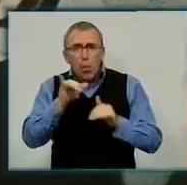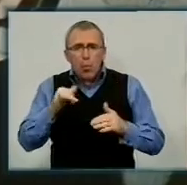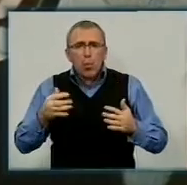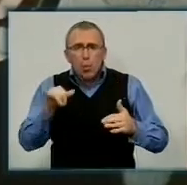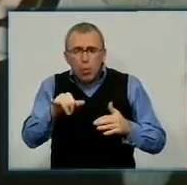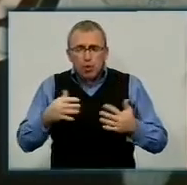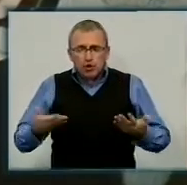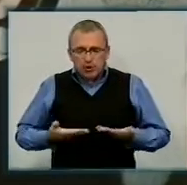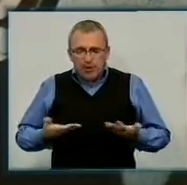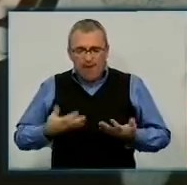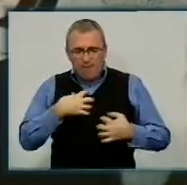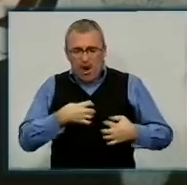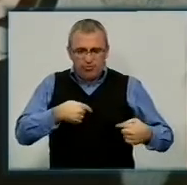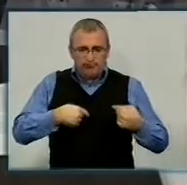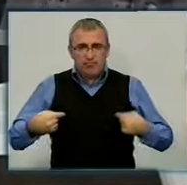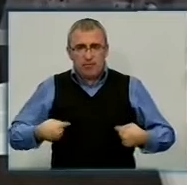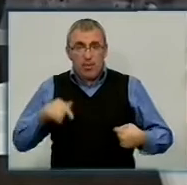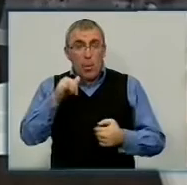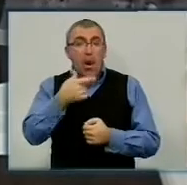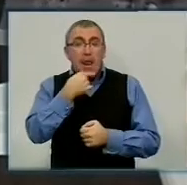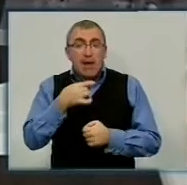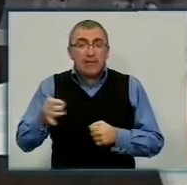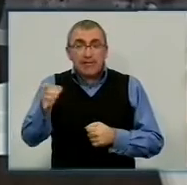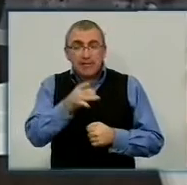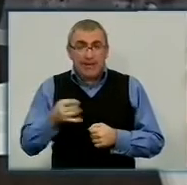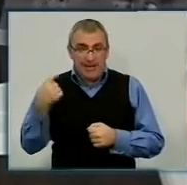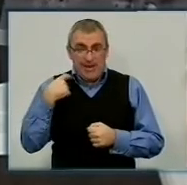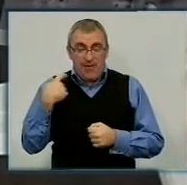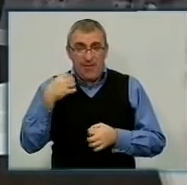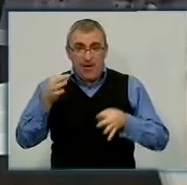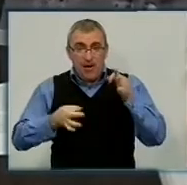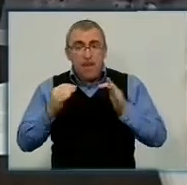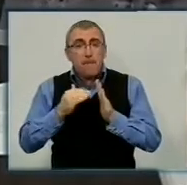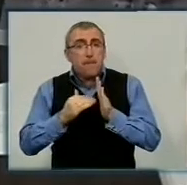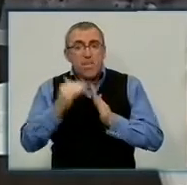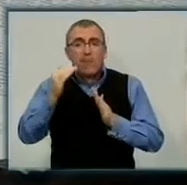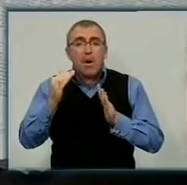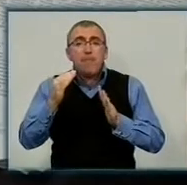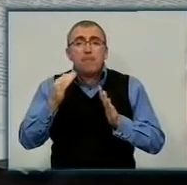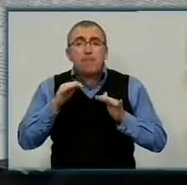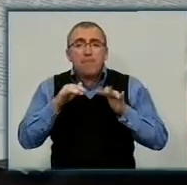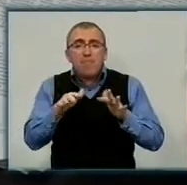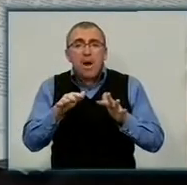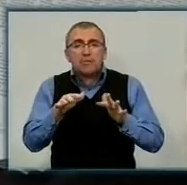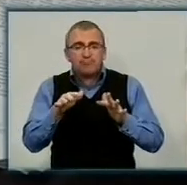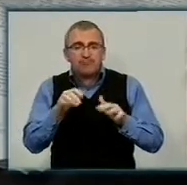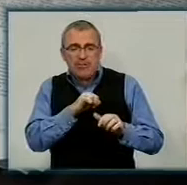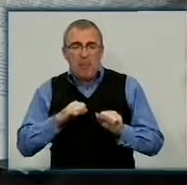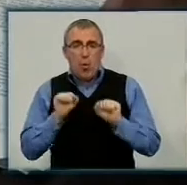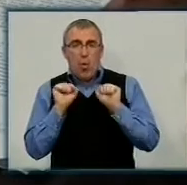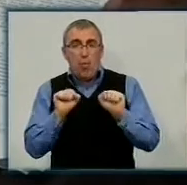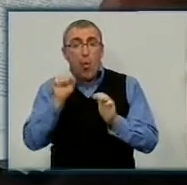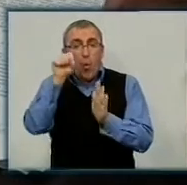органи у Ленінському районному суді Кіровограда такі дії розцінили як перевищення меж необхідної самооборони вбивцю